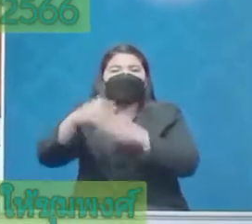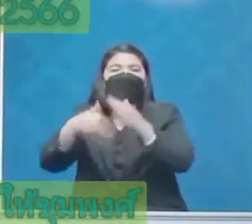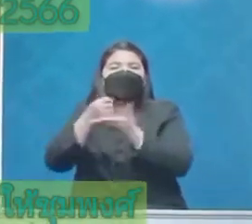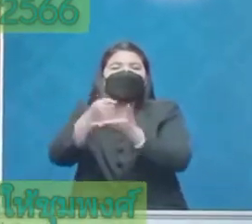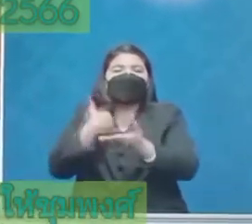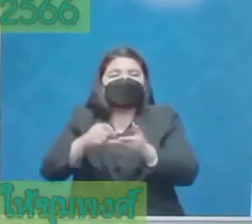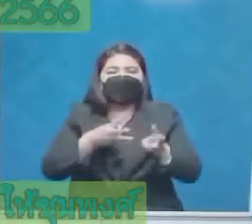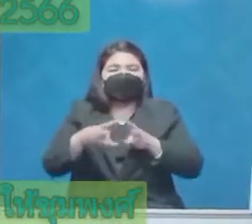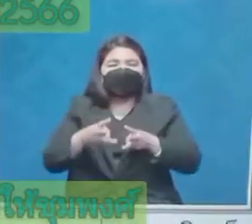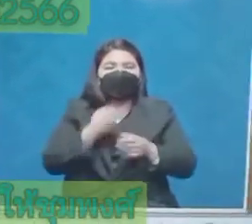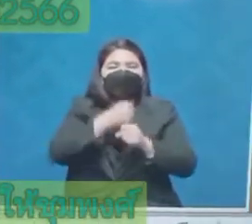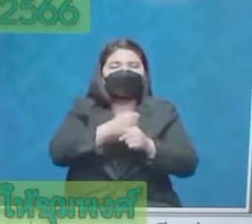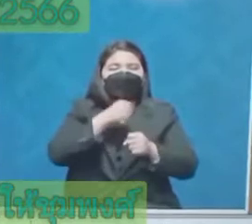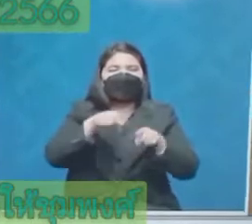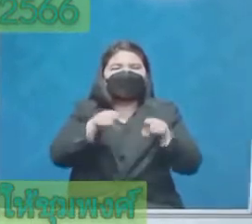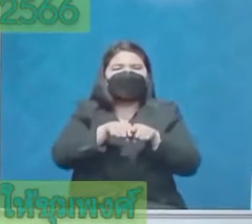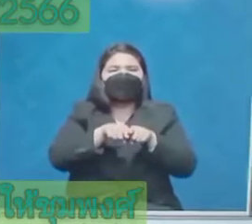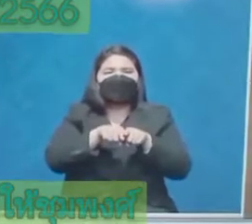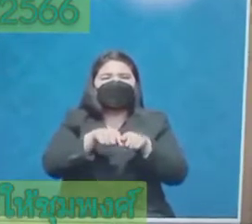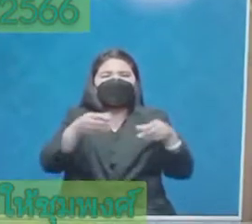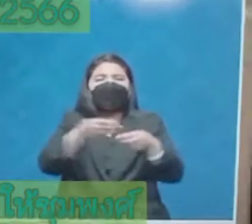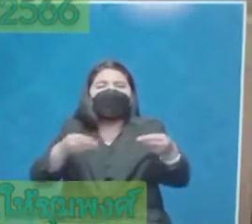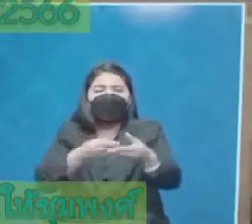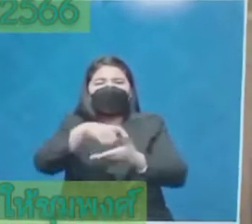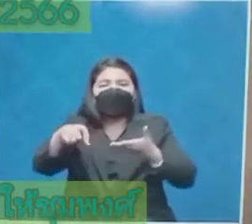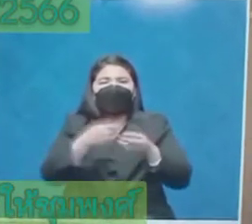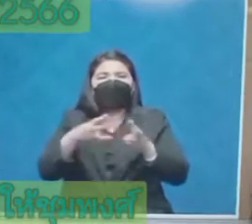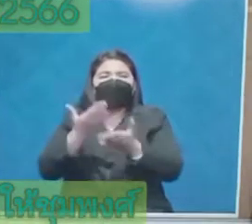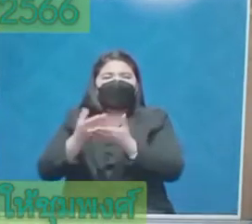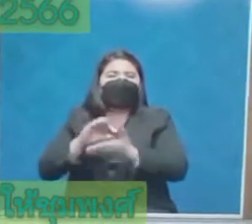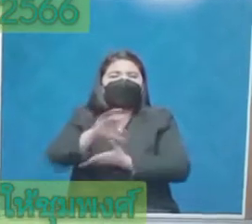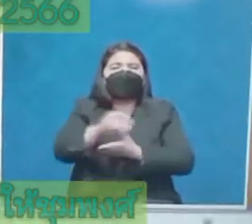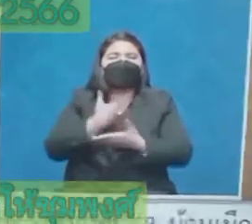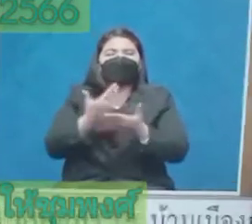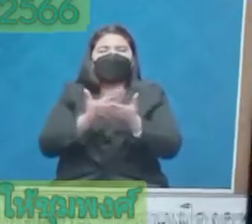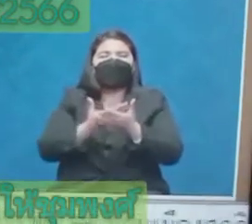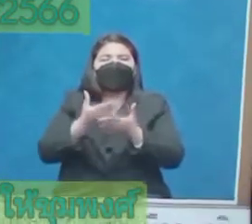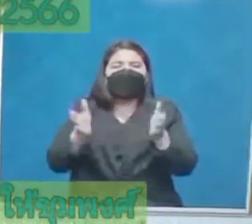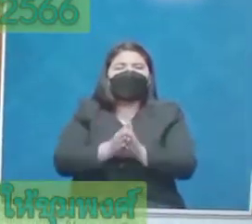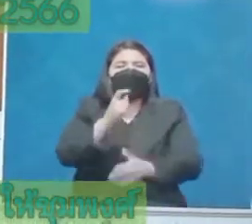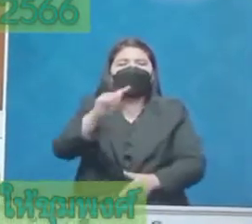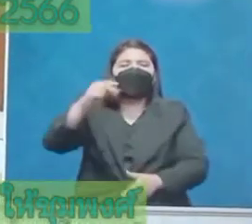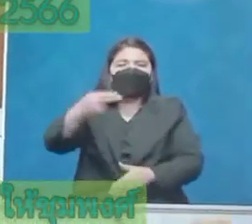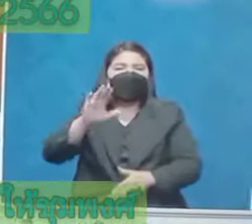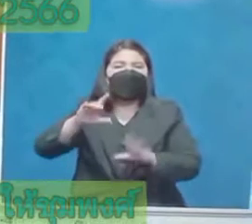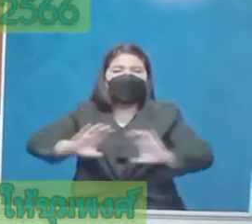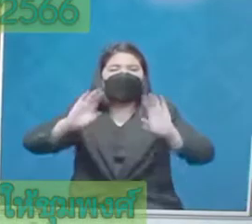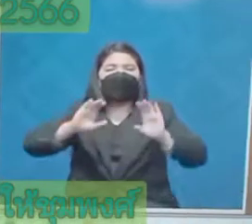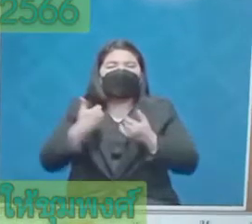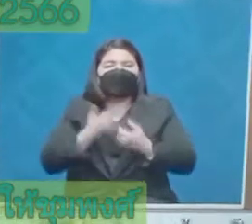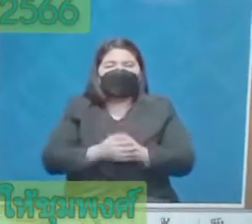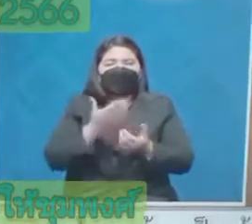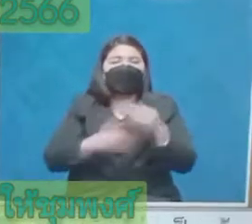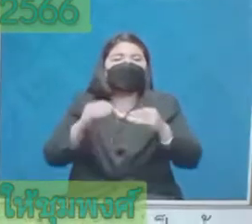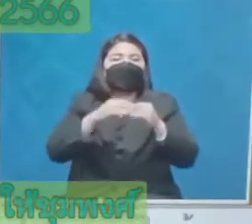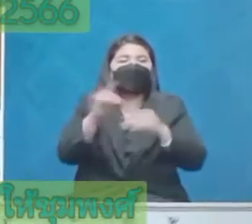ภารกิจถ่ายโอนนะครับสำนักงานก็ต้องจัดสรรงบประมาณรายการต่างๆให้กับท้องถิ่นโดยรวมอยู่ในสัดส่วนของรายได้อปท.ต่อรายได้สุทธิของรัฐบาลโดยการเพิ่มสั